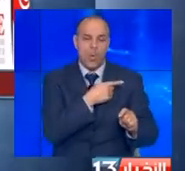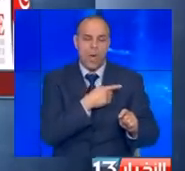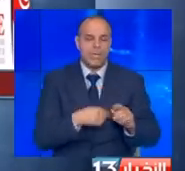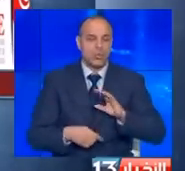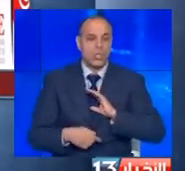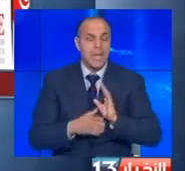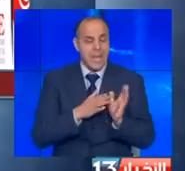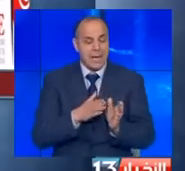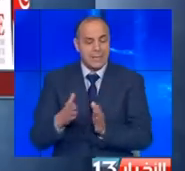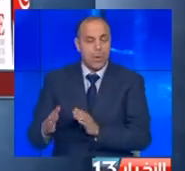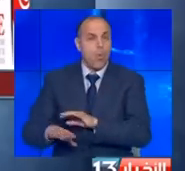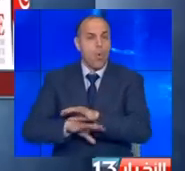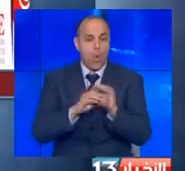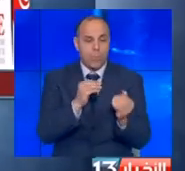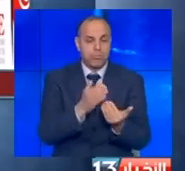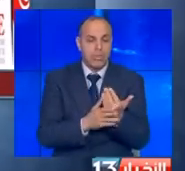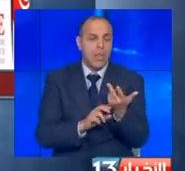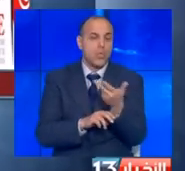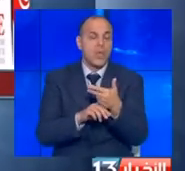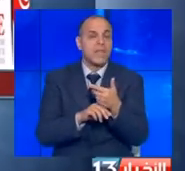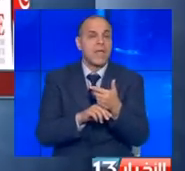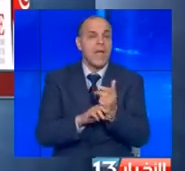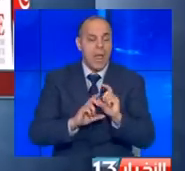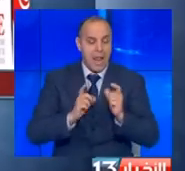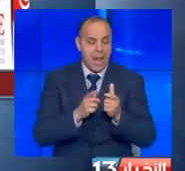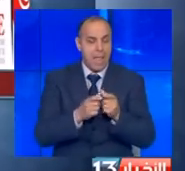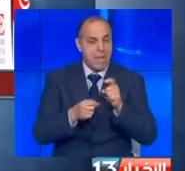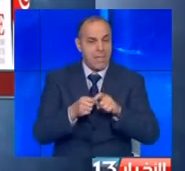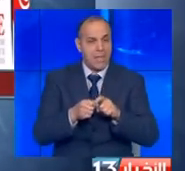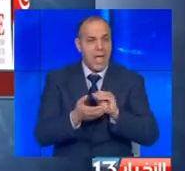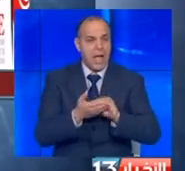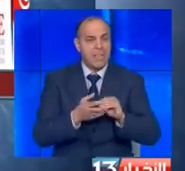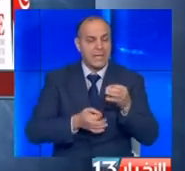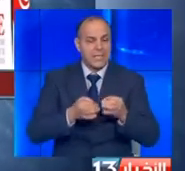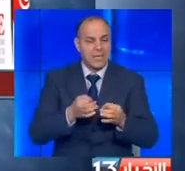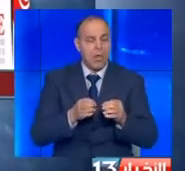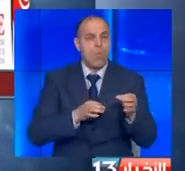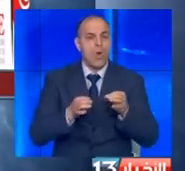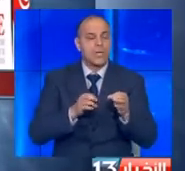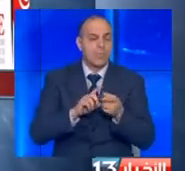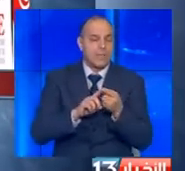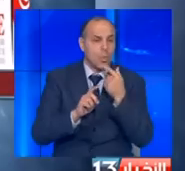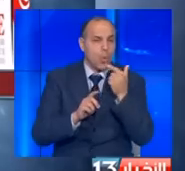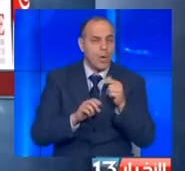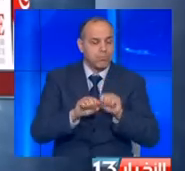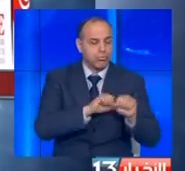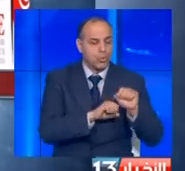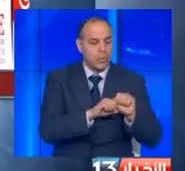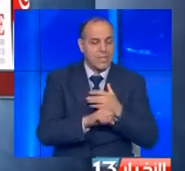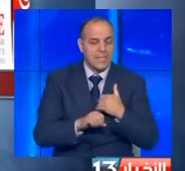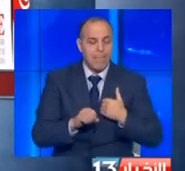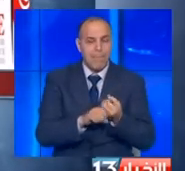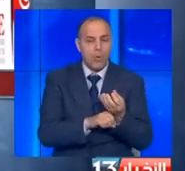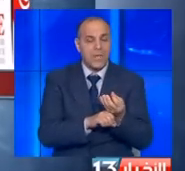الاختصاصات محل تجديد ثلثي مجلس الهيئه قاضي اداري ومهندس مختص في مجال المنظومات والسلامه